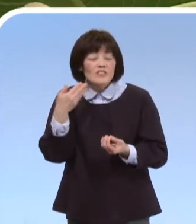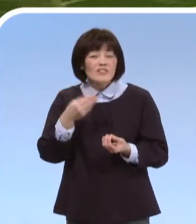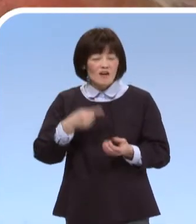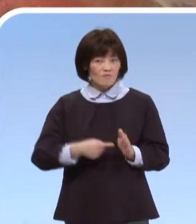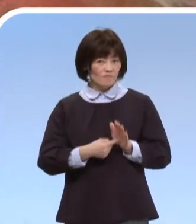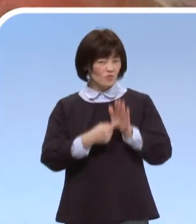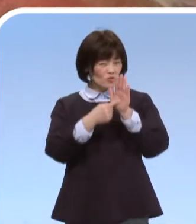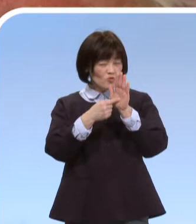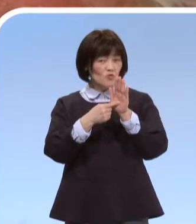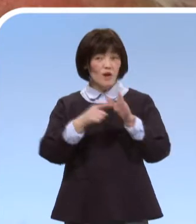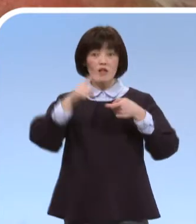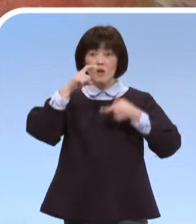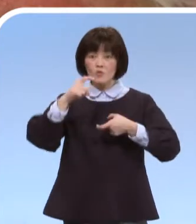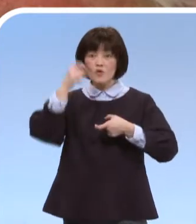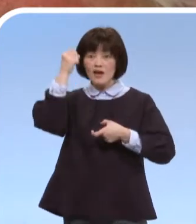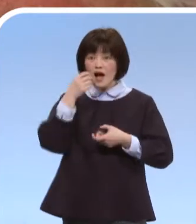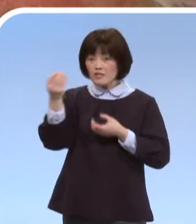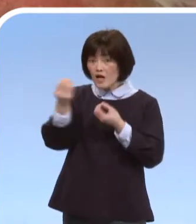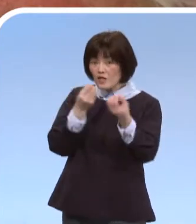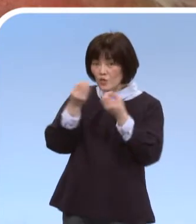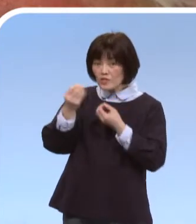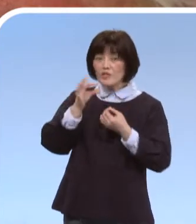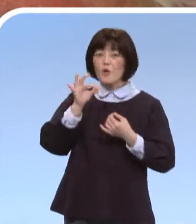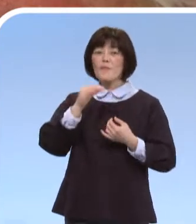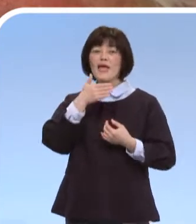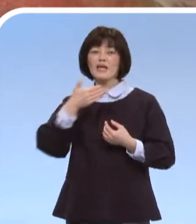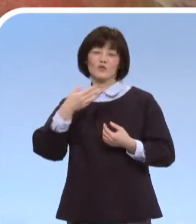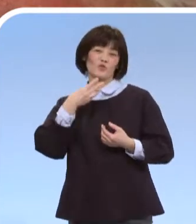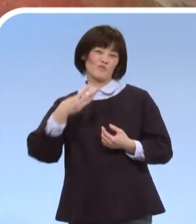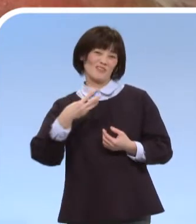朝どりの恵みの愛称で親しまれています。